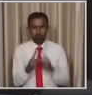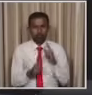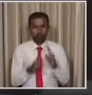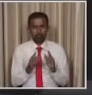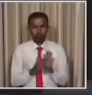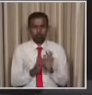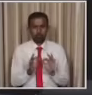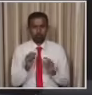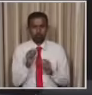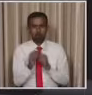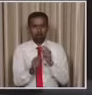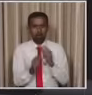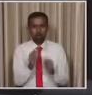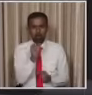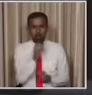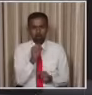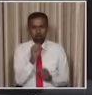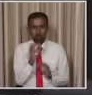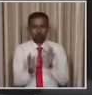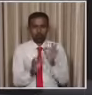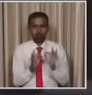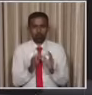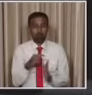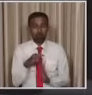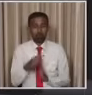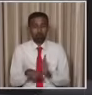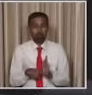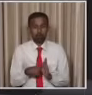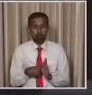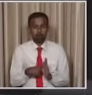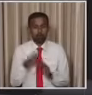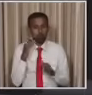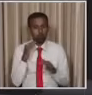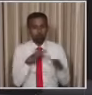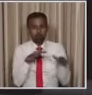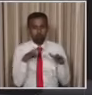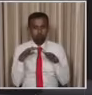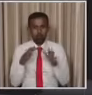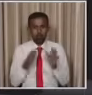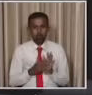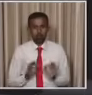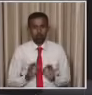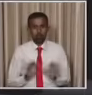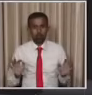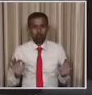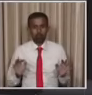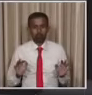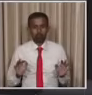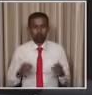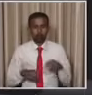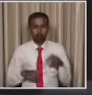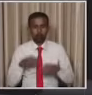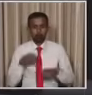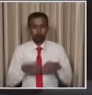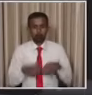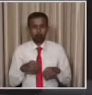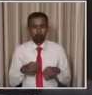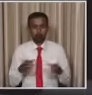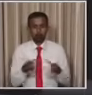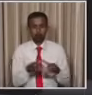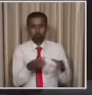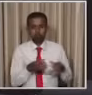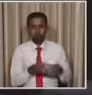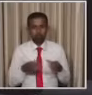මාධ්‍ය සාකච්ඡාවකට රටේ ජනයත් මාධ්‍යත් දේශපාලන